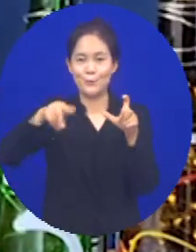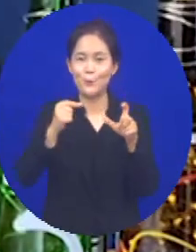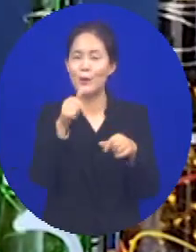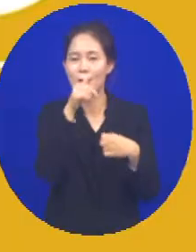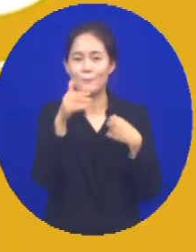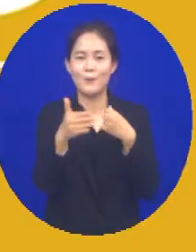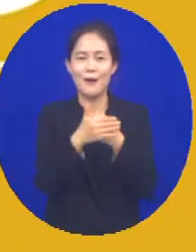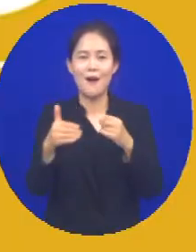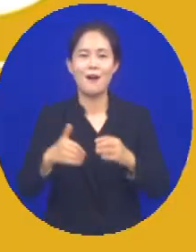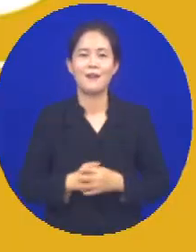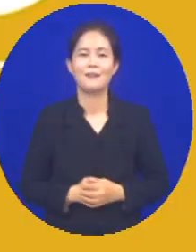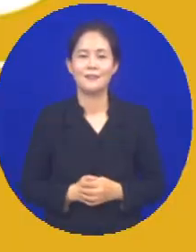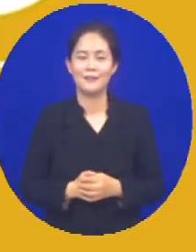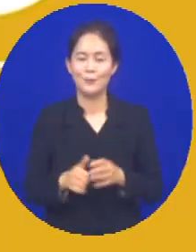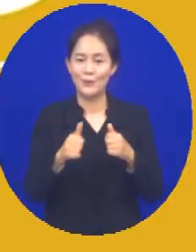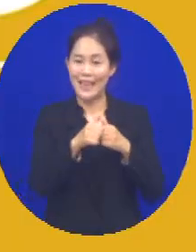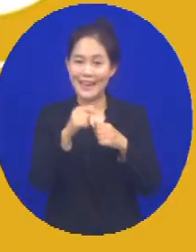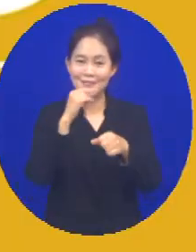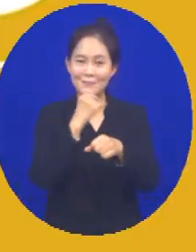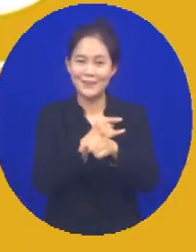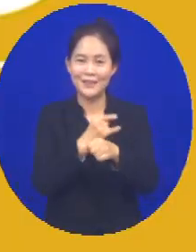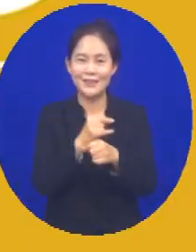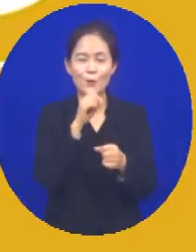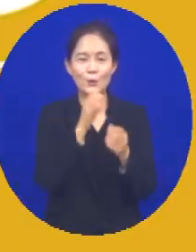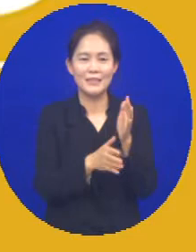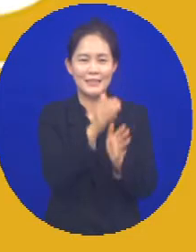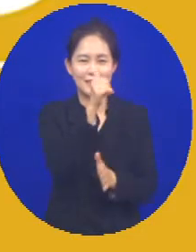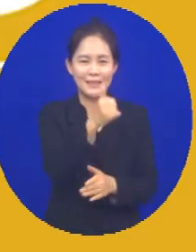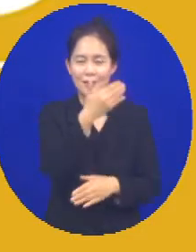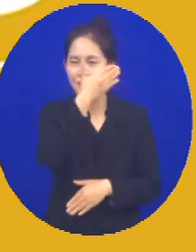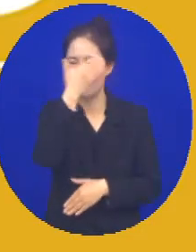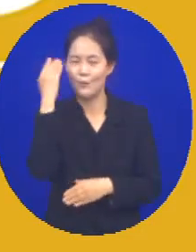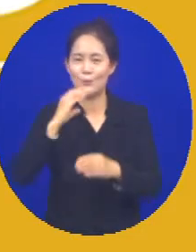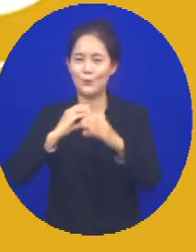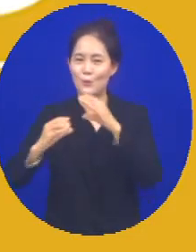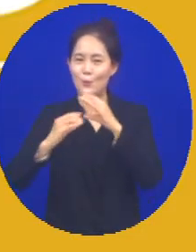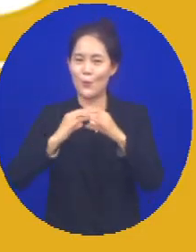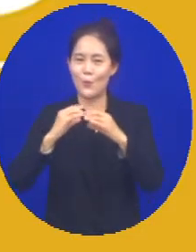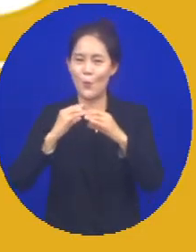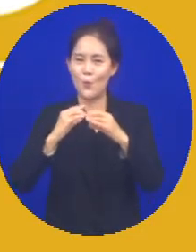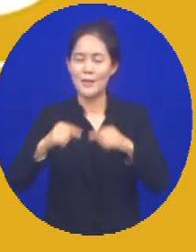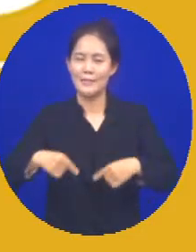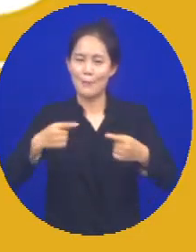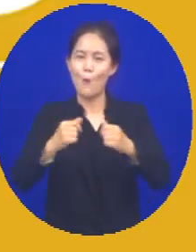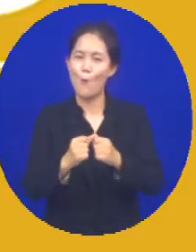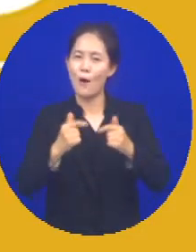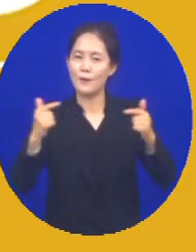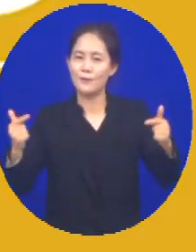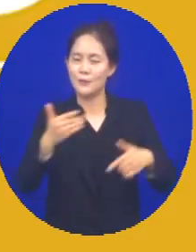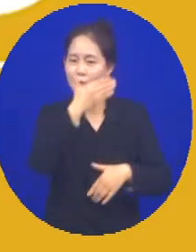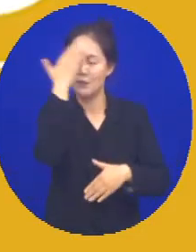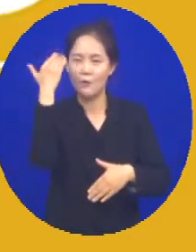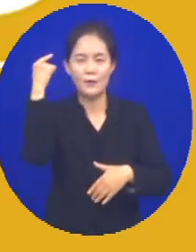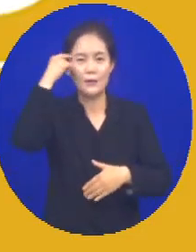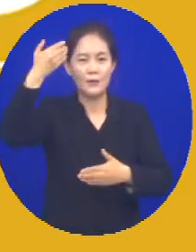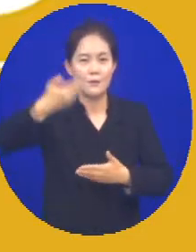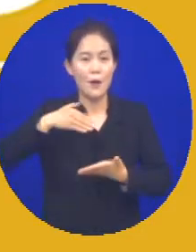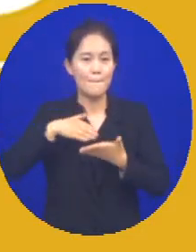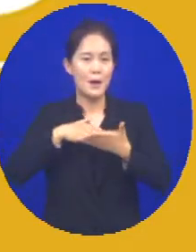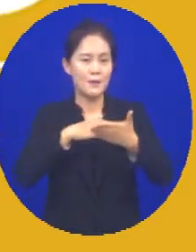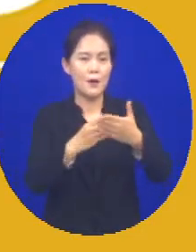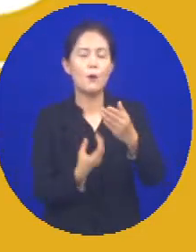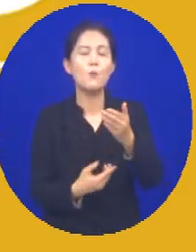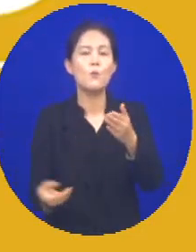있습니다 어윤수 청년기 본절에서 15조에 따르면 시장은 청년의 소통과 참여를 확대하고 청년의